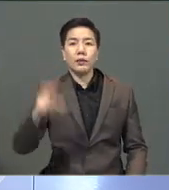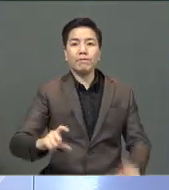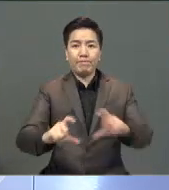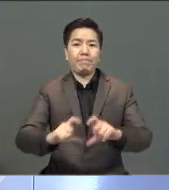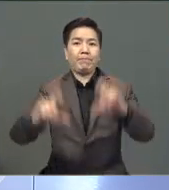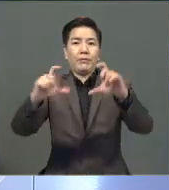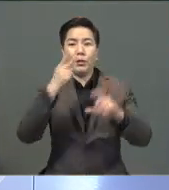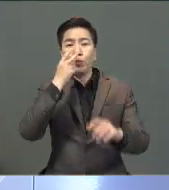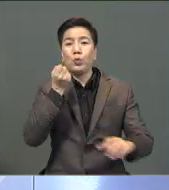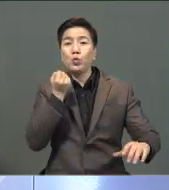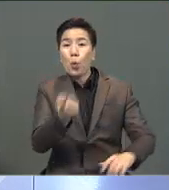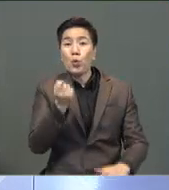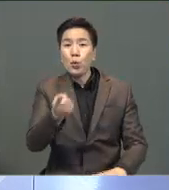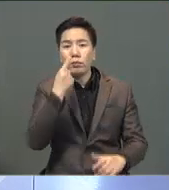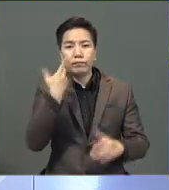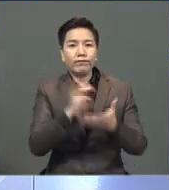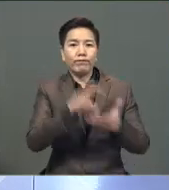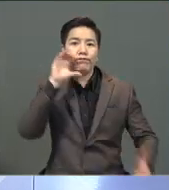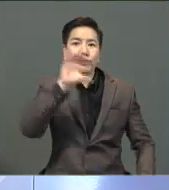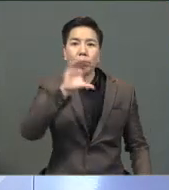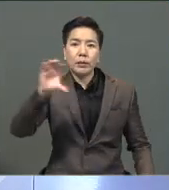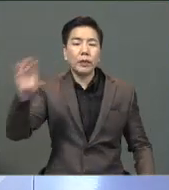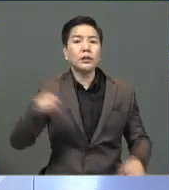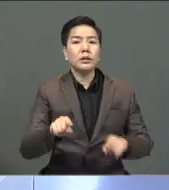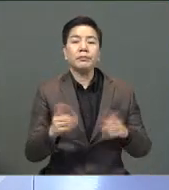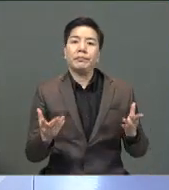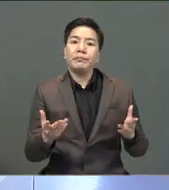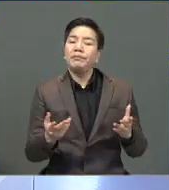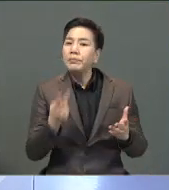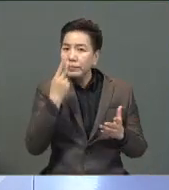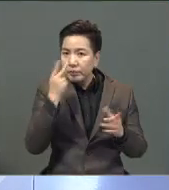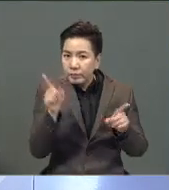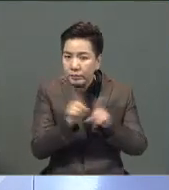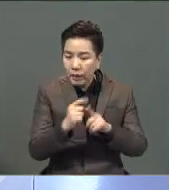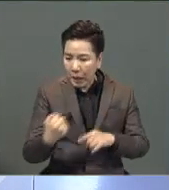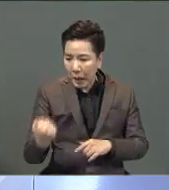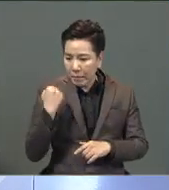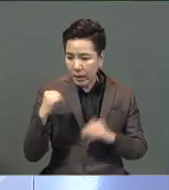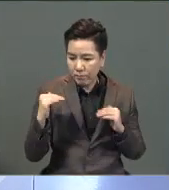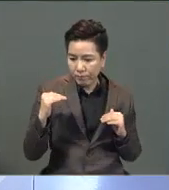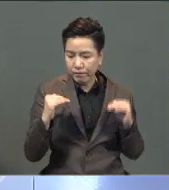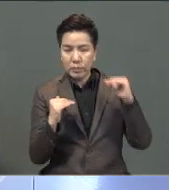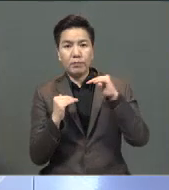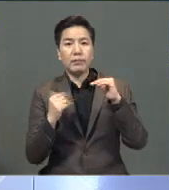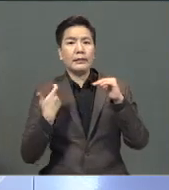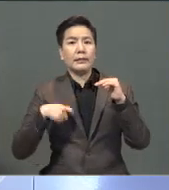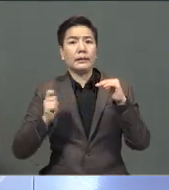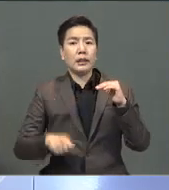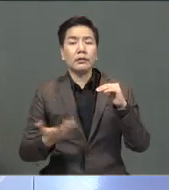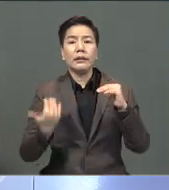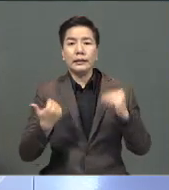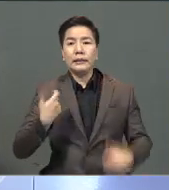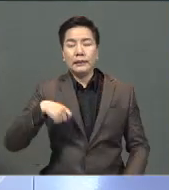สดผ่านช่องทางออนไลน์ต่างๆก็เลยทำให้มีการไปยื่นฟ้องว่าเป็นการละเมิดอำนาจศาลหรือไม่นะคะวันนี้